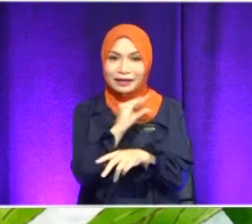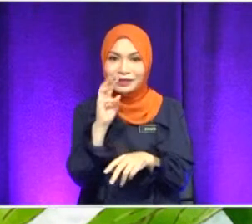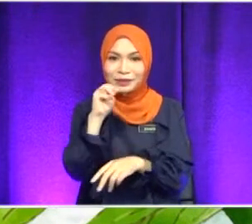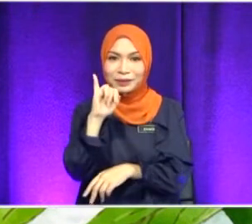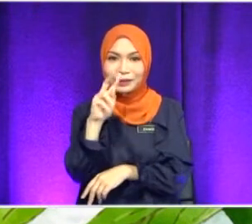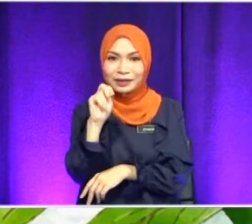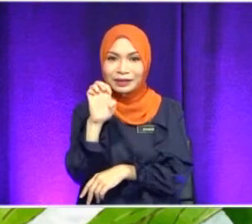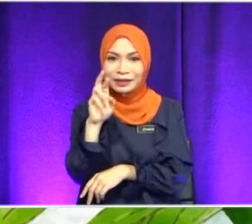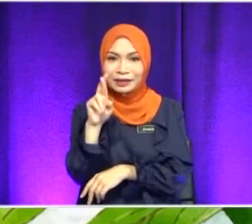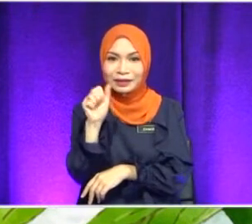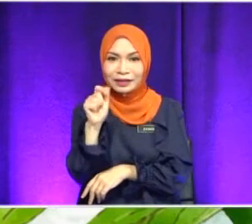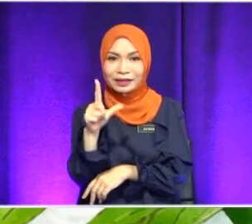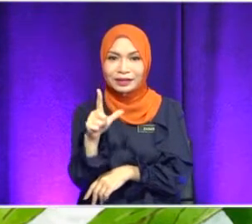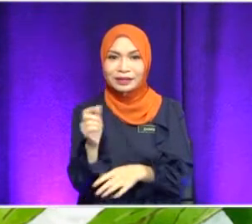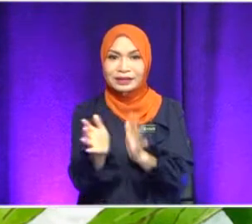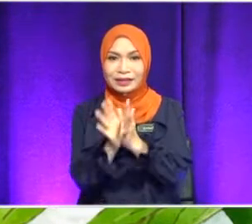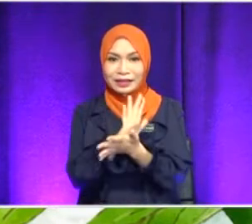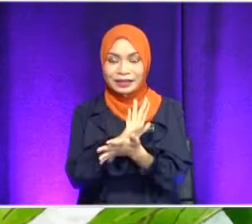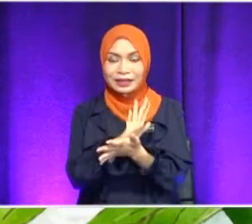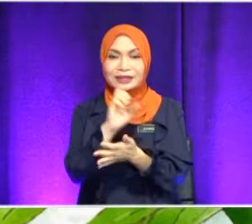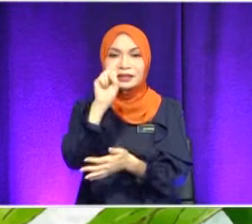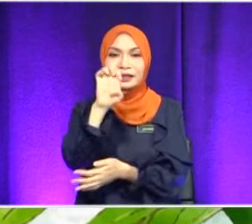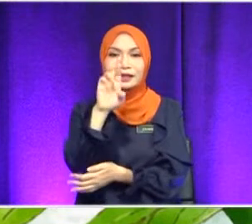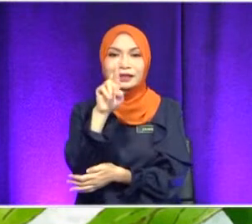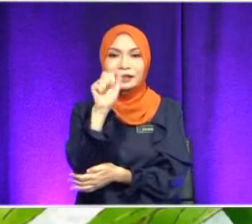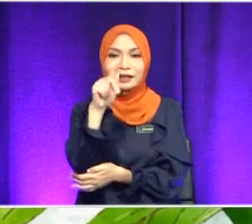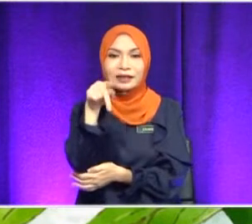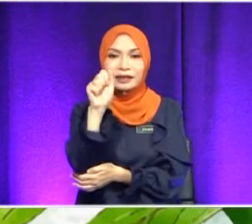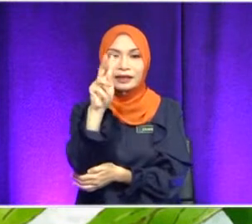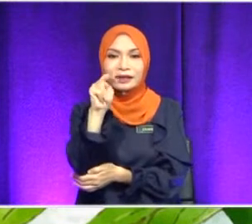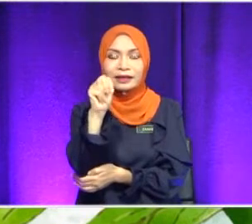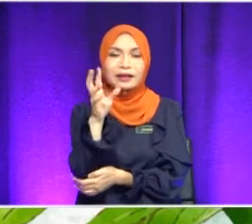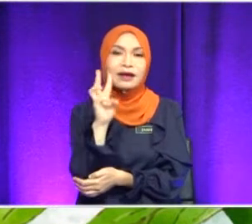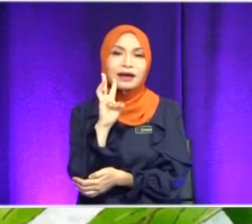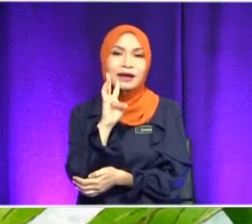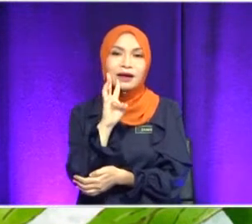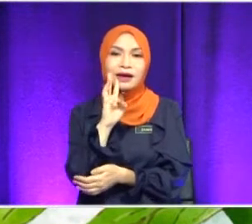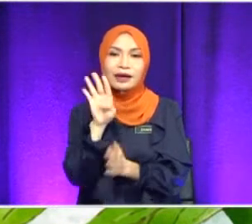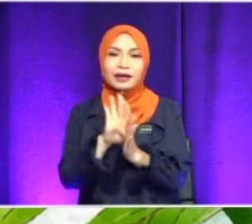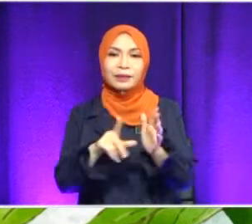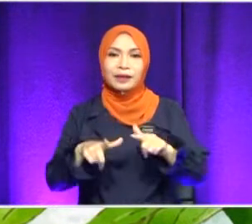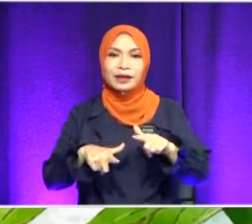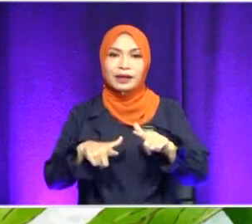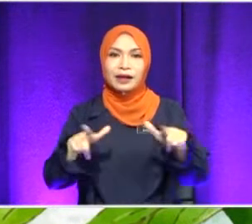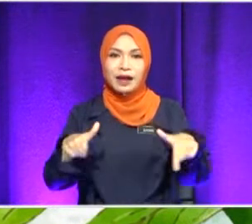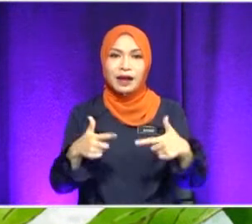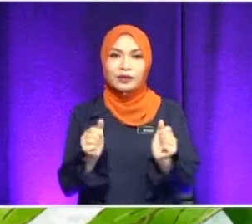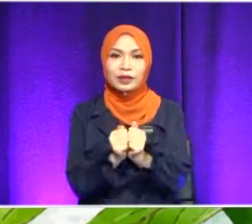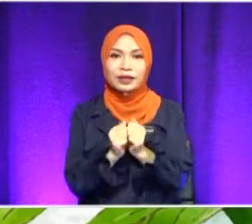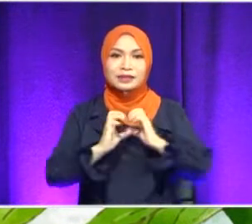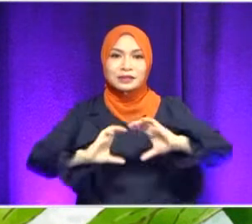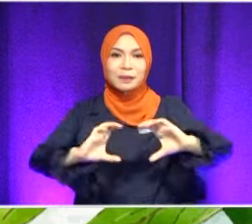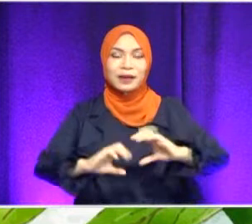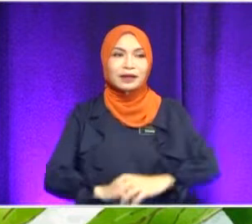air dapat berlaku dengan lebih cepat oke adaptasi ketiga ada Taemin di sediain cecak